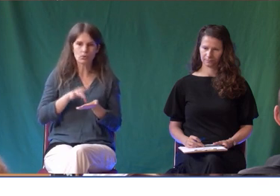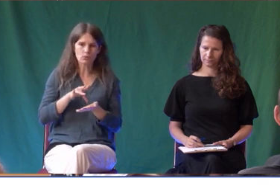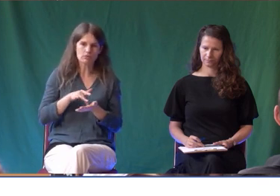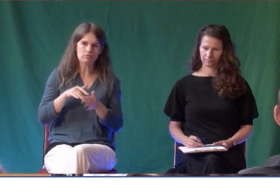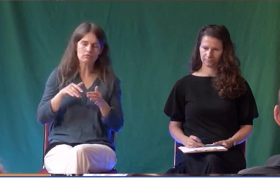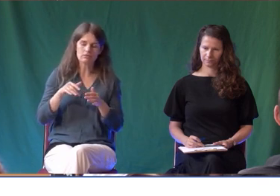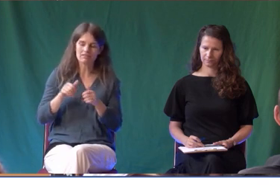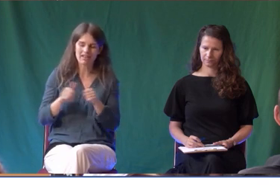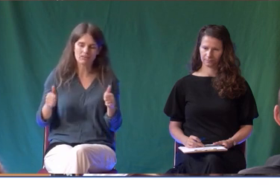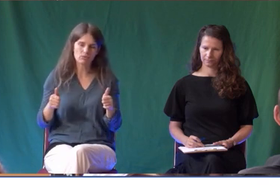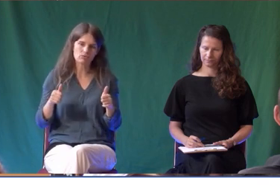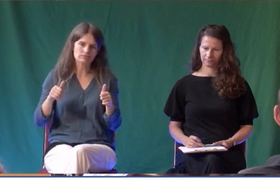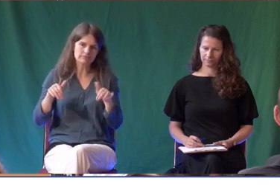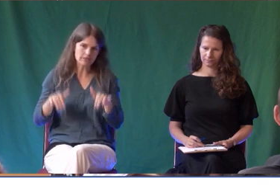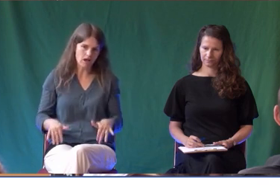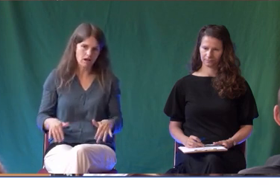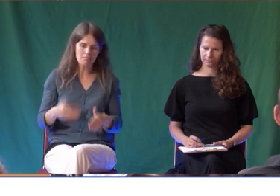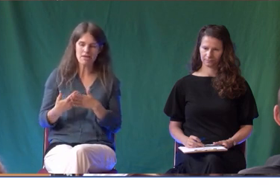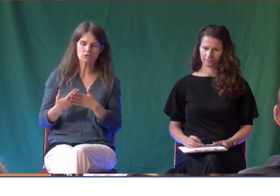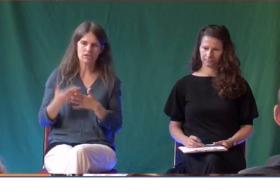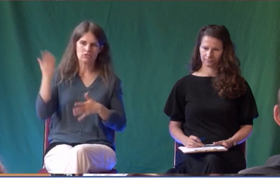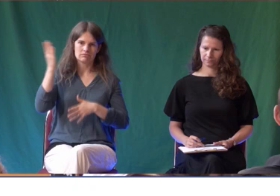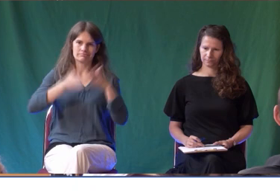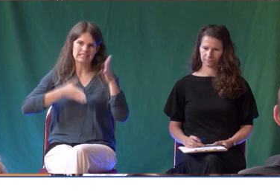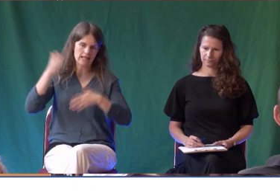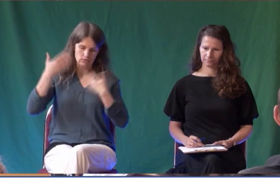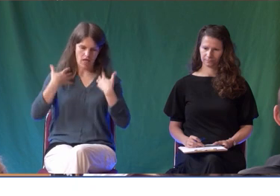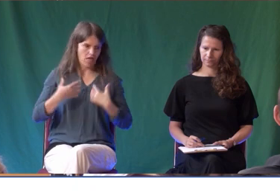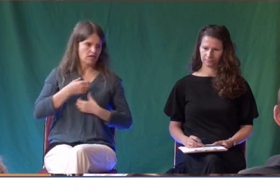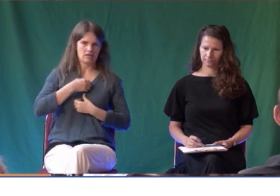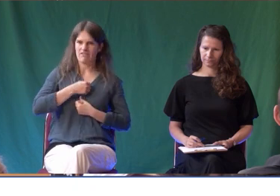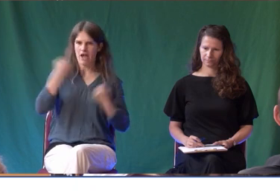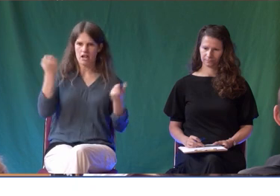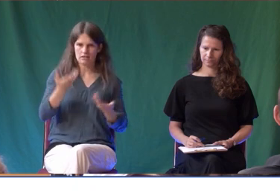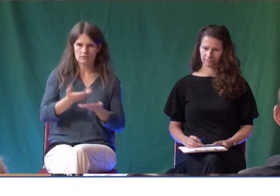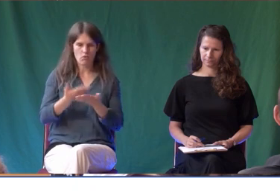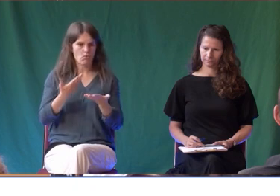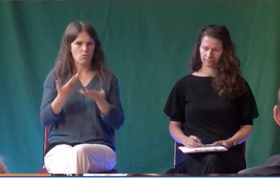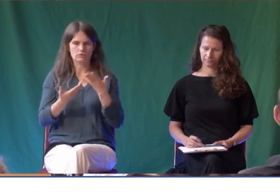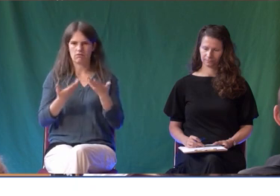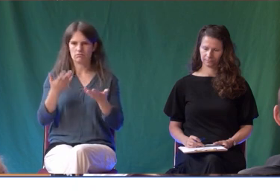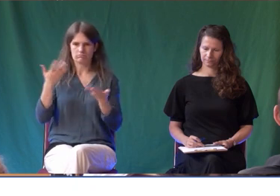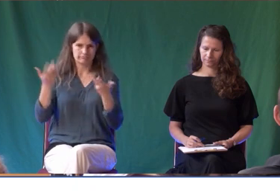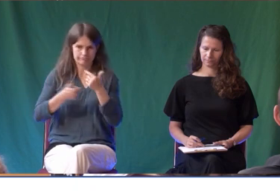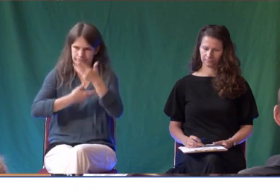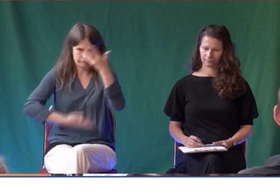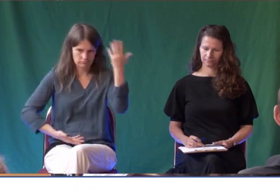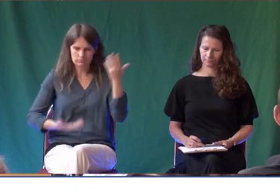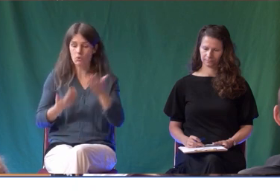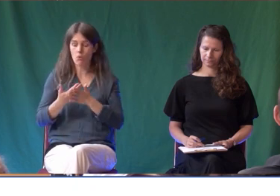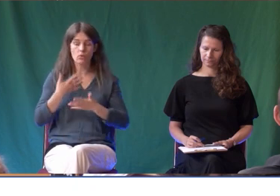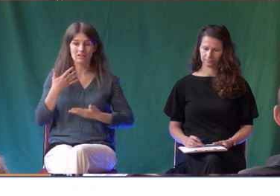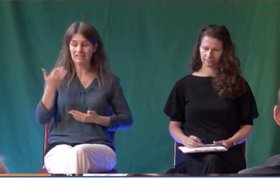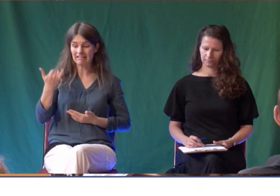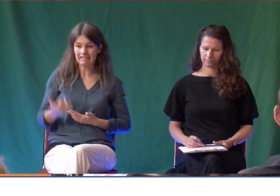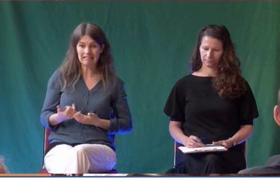wenn es misshandelt wird das Kind erlebt Gewalt zum Beispiel es wird geschlagen oder die Eltern